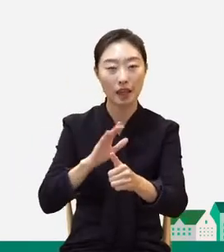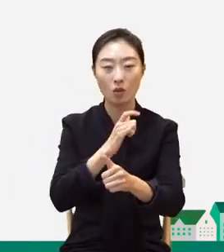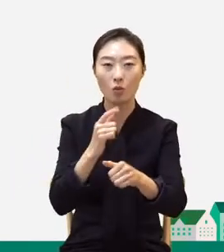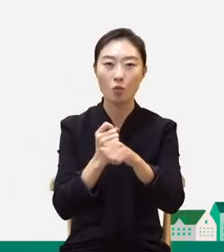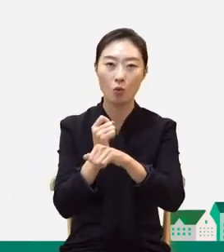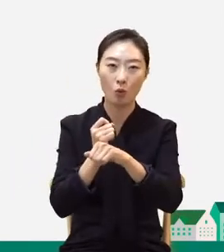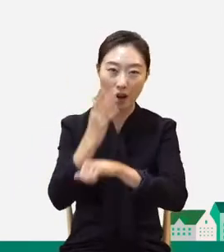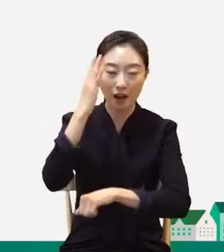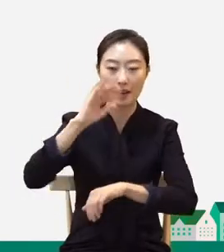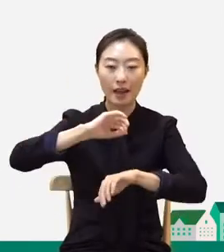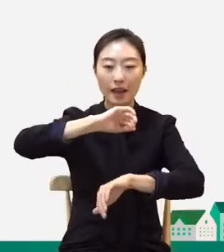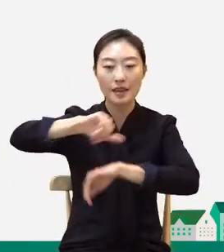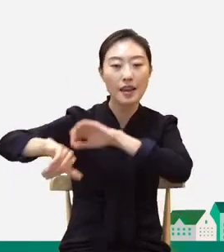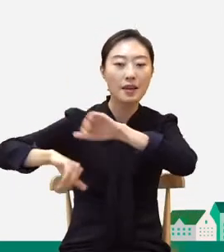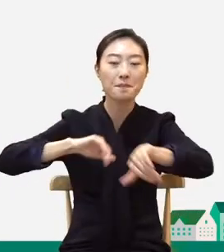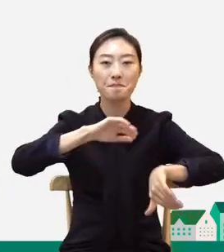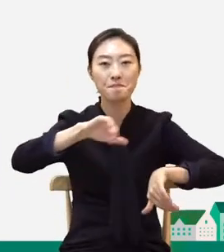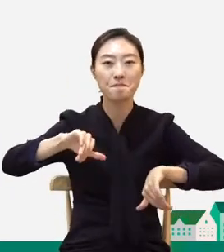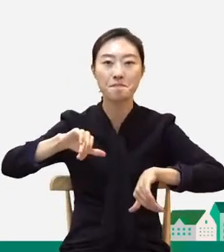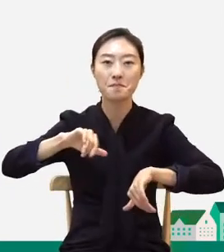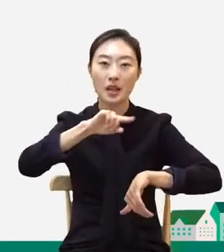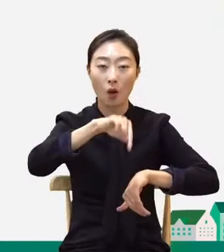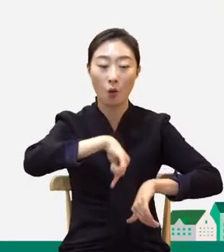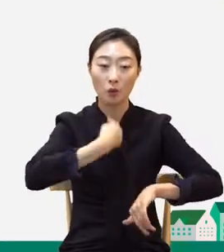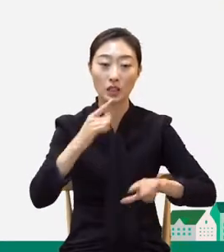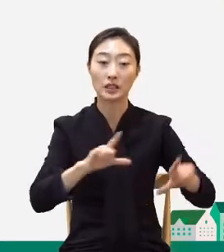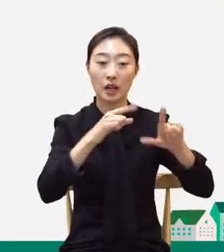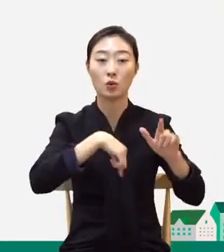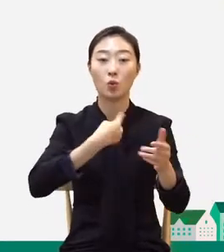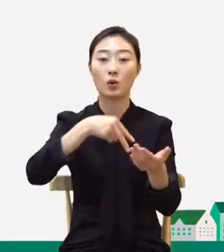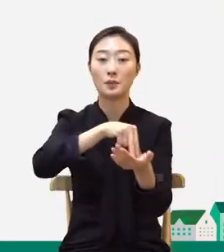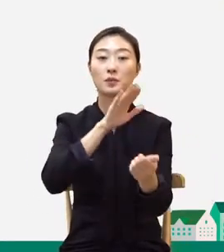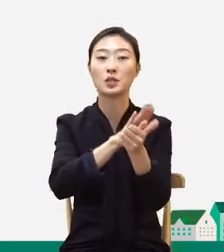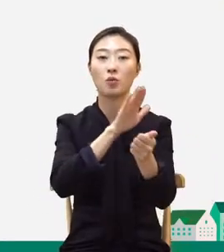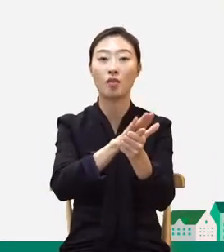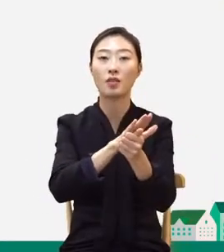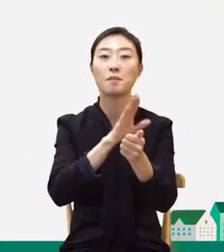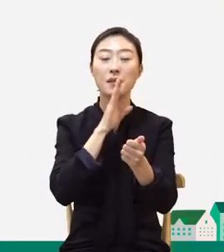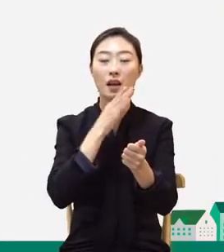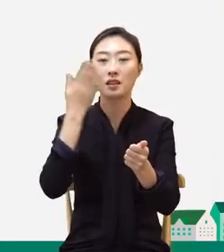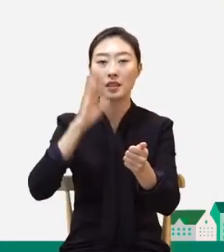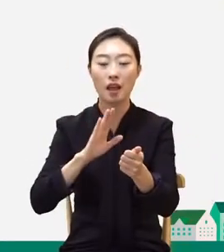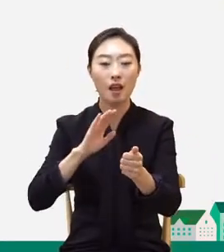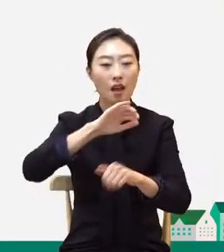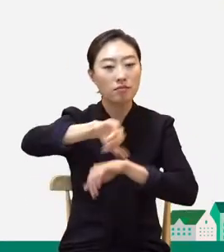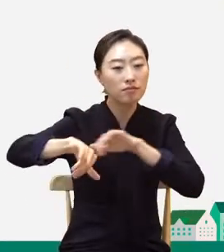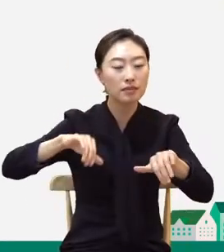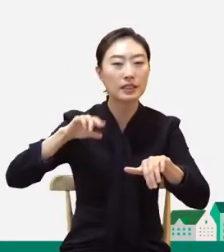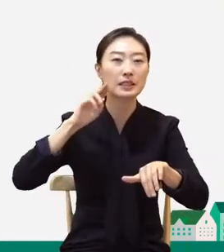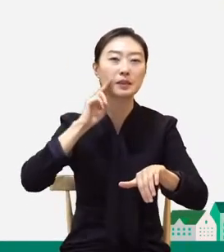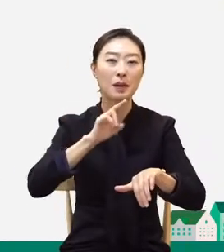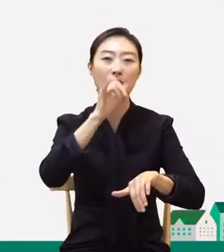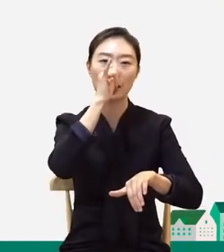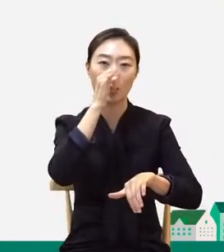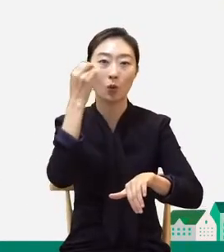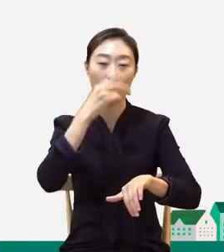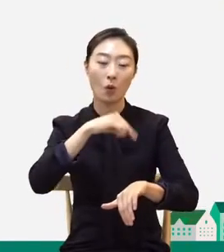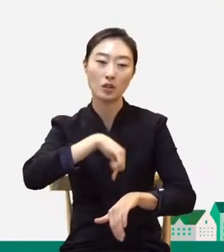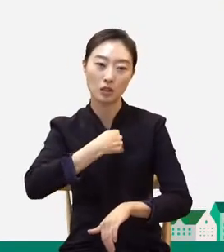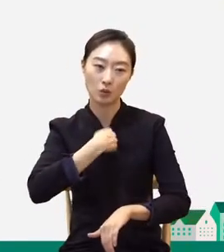과하게 이렇게 개입하시려는 그런 보호자분들이 계셨고요. 또 스스로 하도록 지지하고 지켜보는 시간이 필요함에